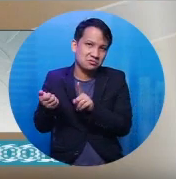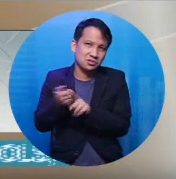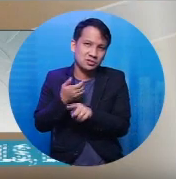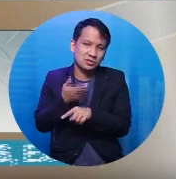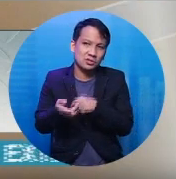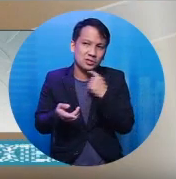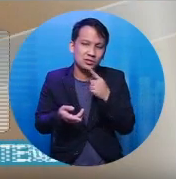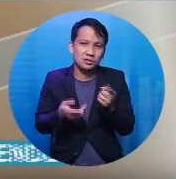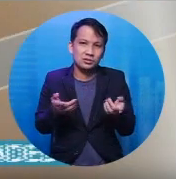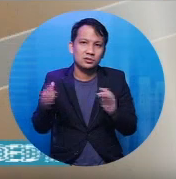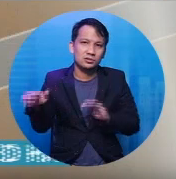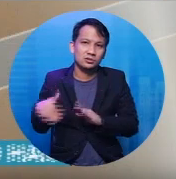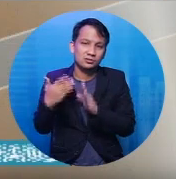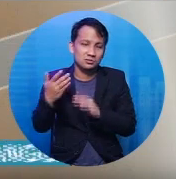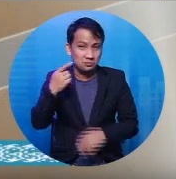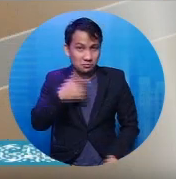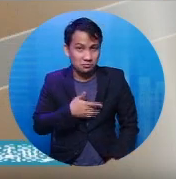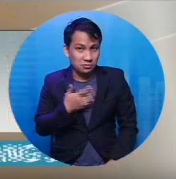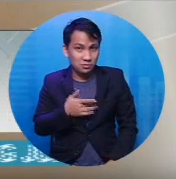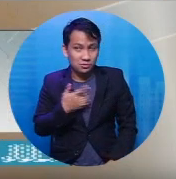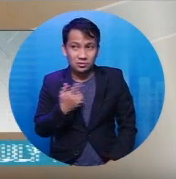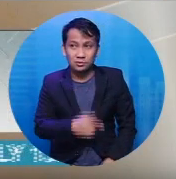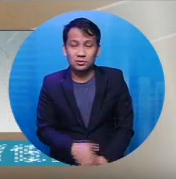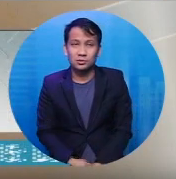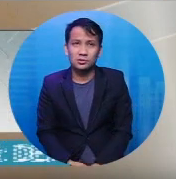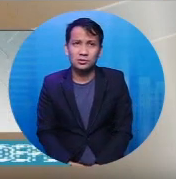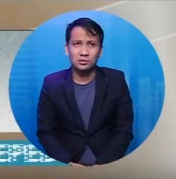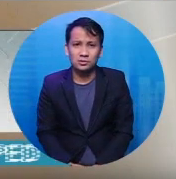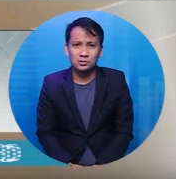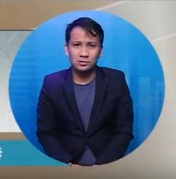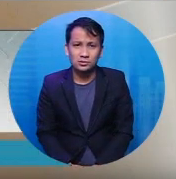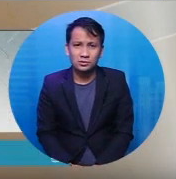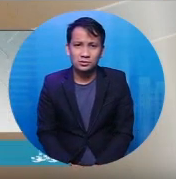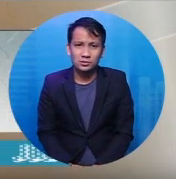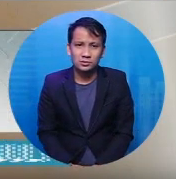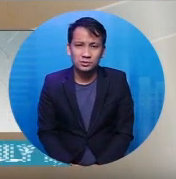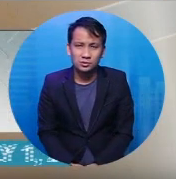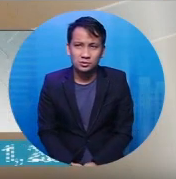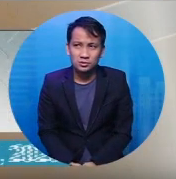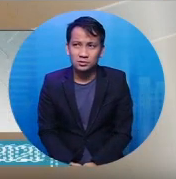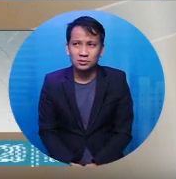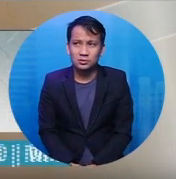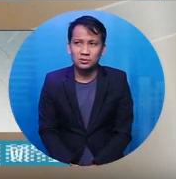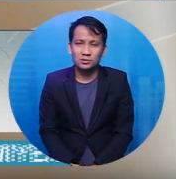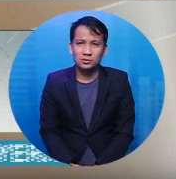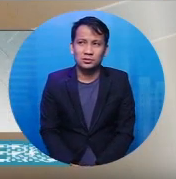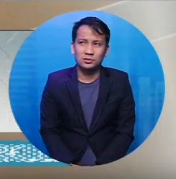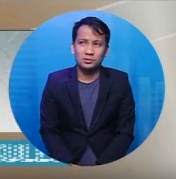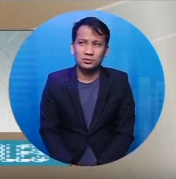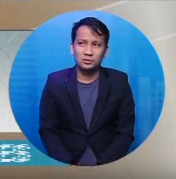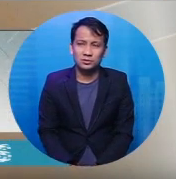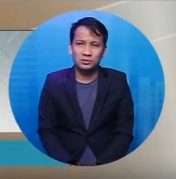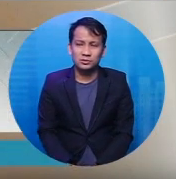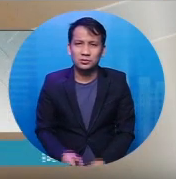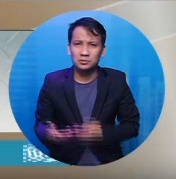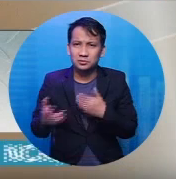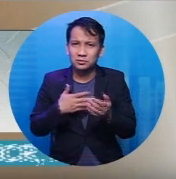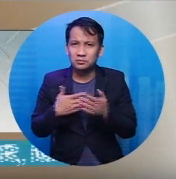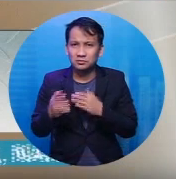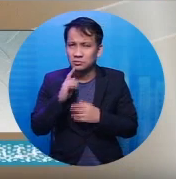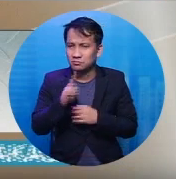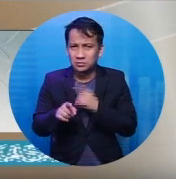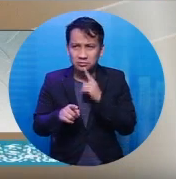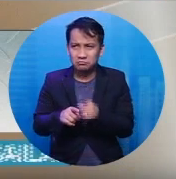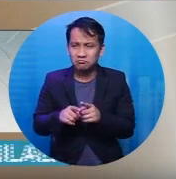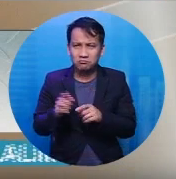scammer po ata kayo sa akin palagay, sir. Hindi naman siguro, idol. Ano lang? Hindi naman siguro. Hindi